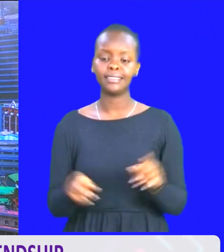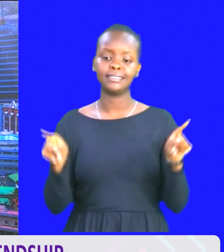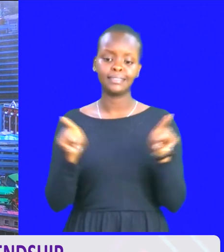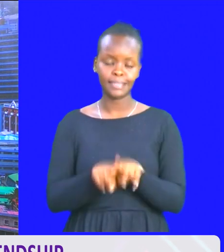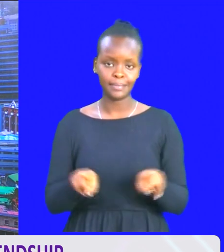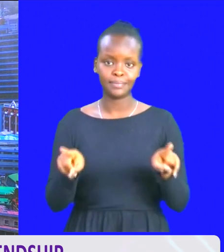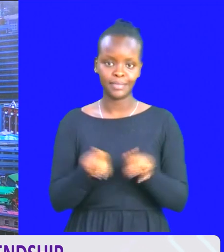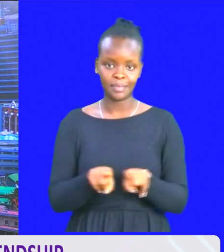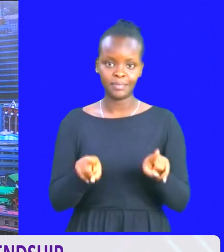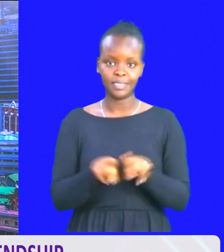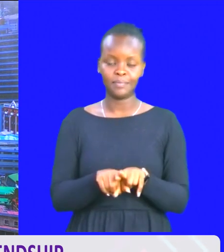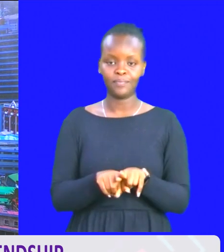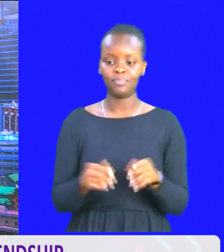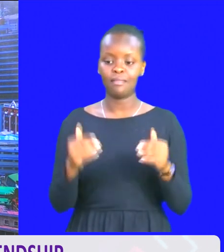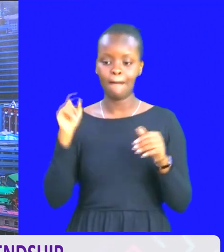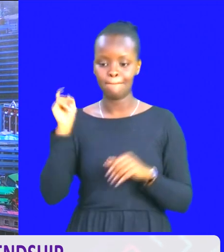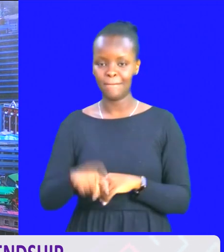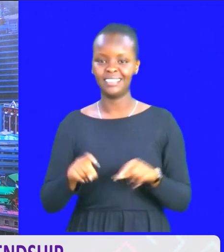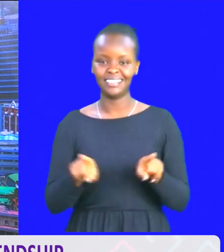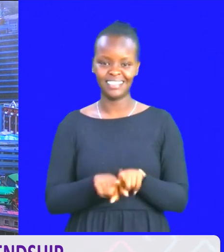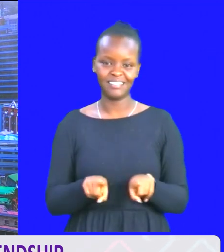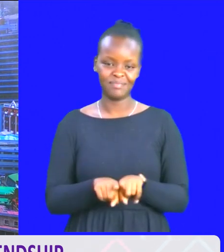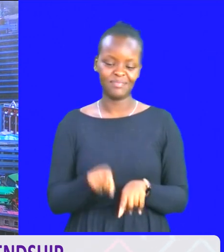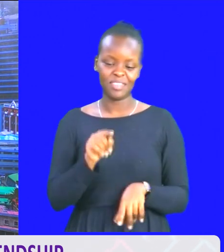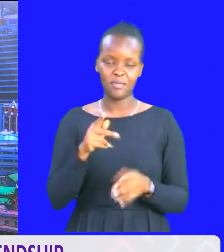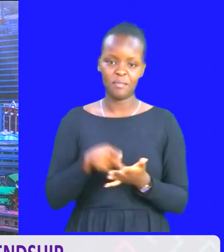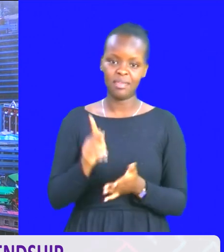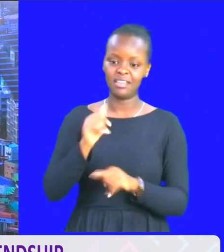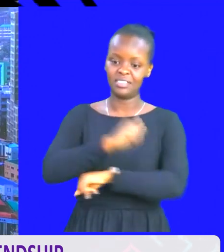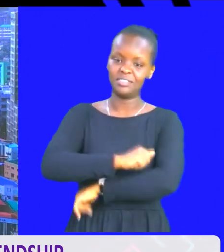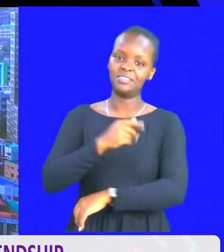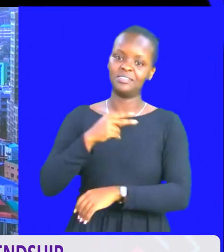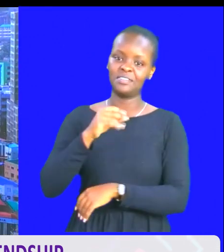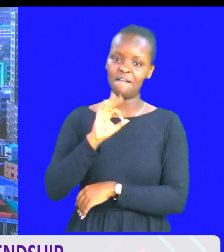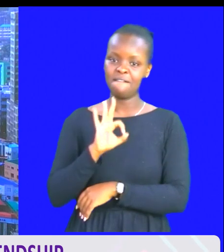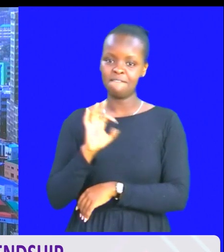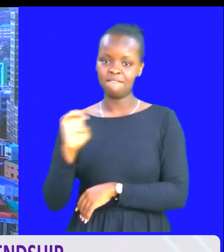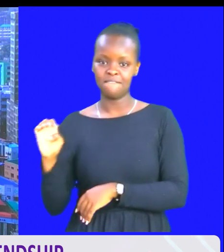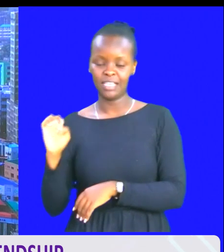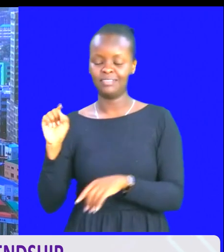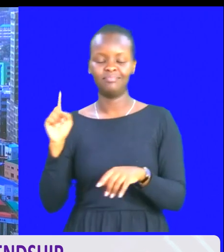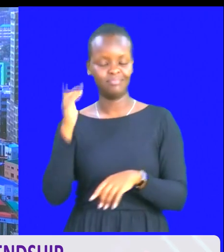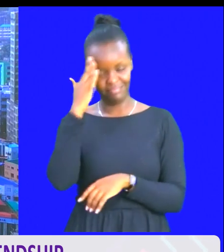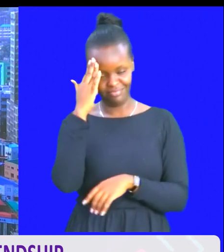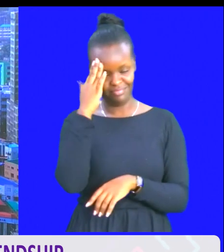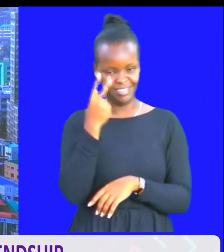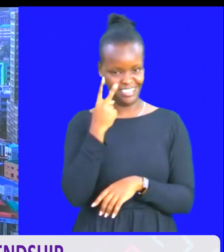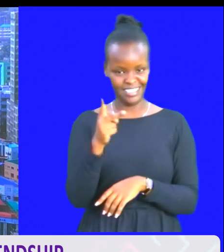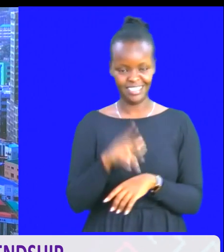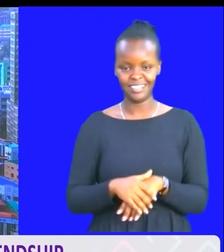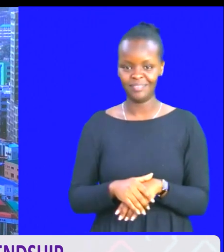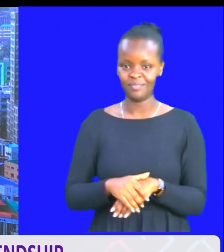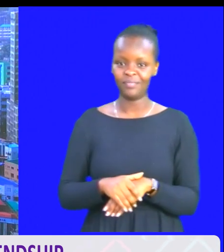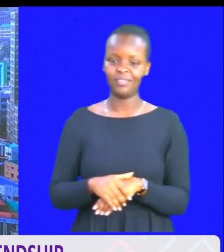yako. Kizungu nayo. Kap, eh, nina pole lipa school fees. Ah, yeah. Lazima ikuwe mutual. Unaona? Lazima kuna peleka on the same wavelength, yeah. Si